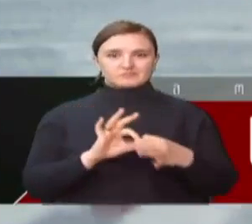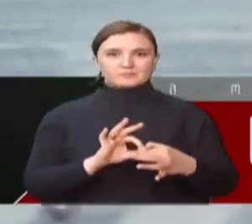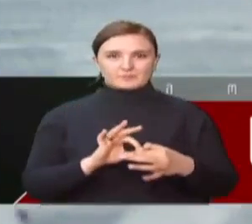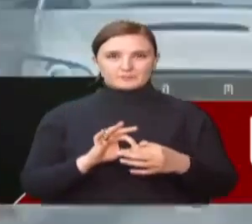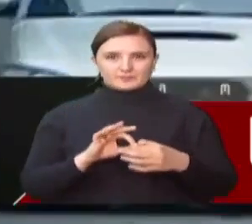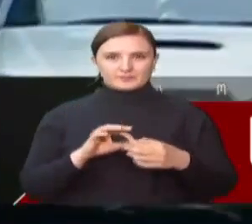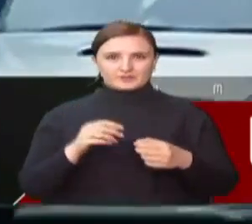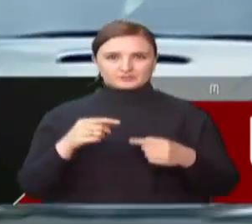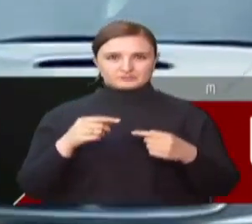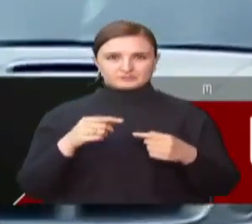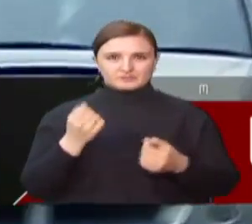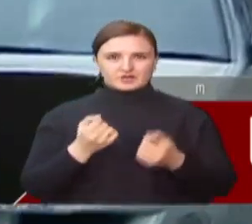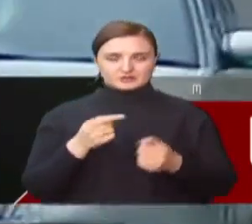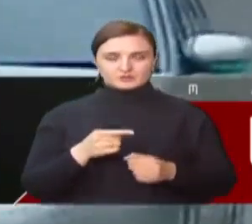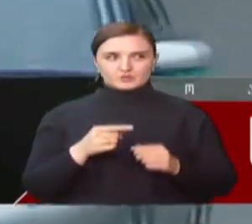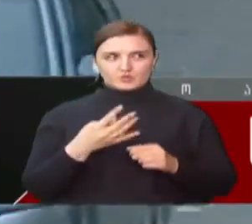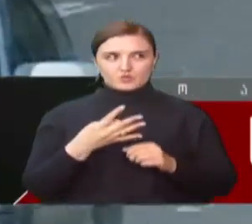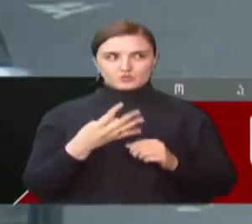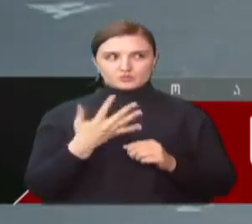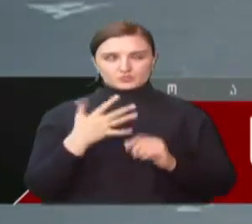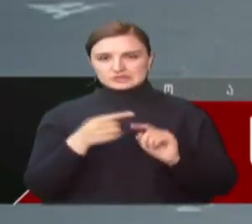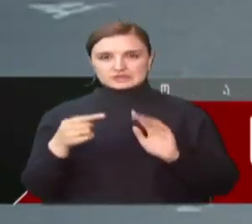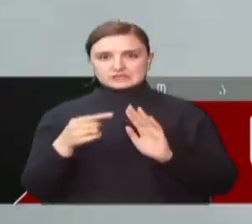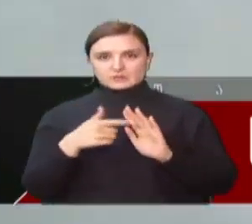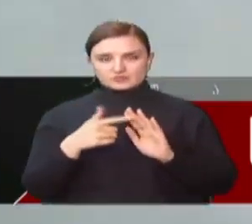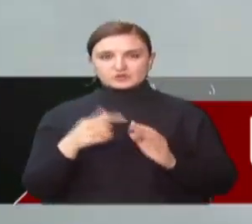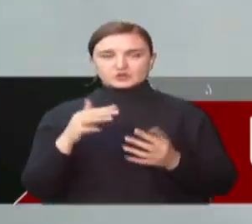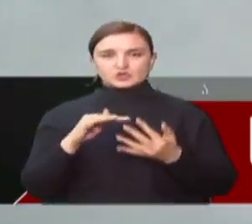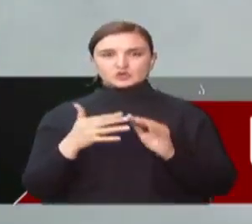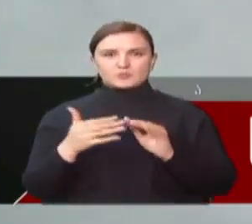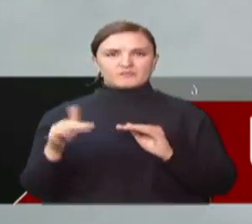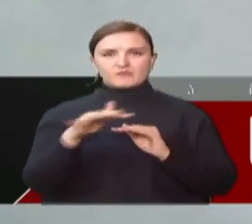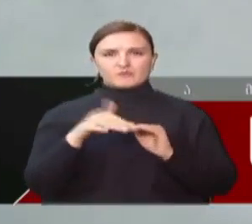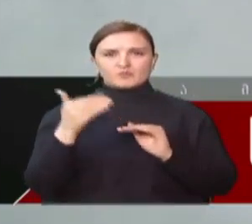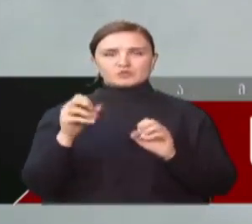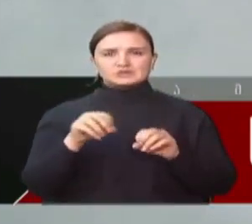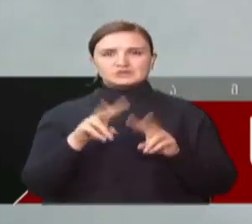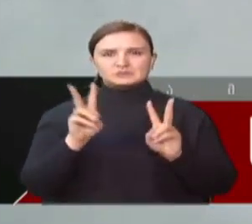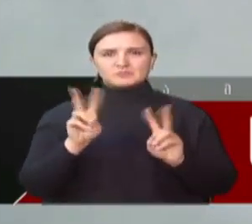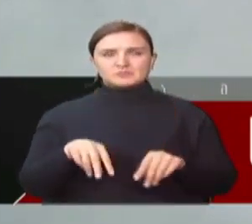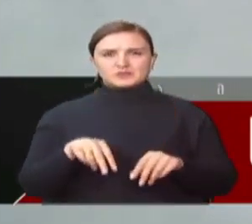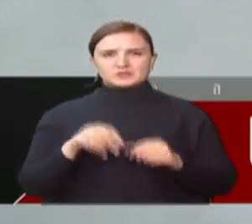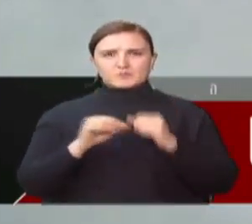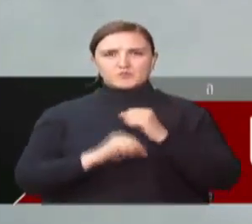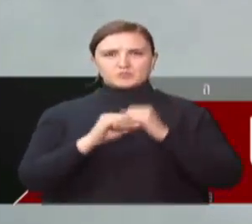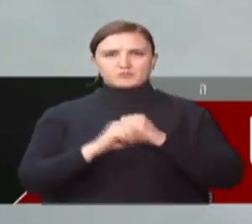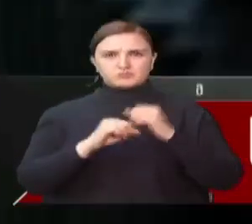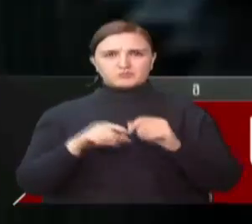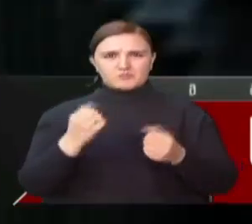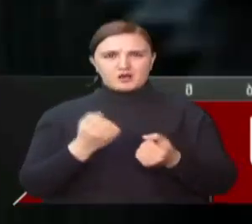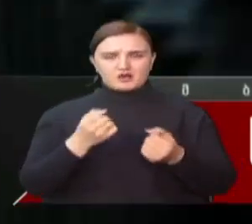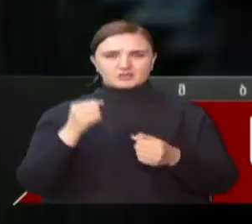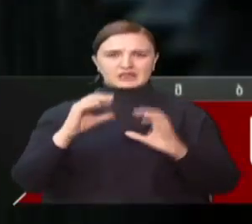ტრანსპორტისთვის 50-დან 75 ლარამდე. Სასოფლო სამეურნეო სპეციალიზებული თვითმავალი მანქანისთვის კი